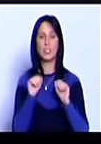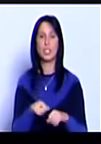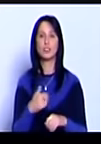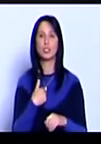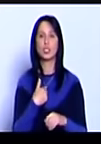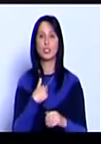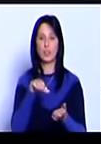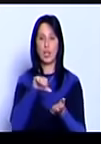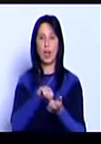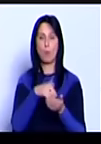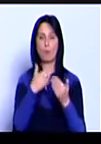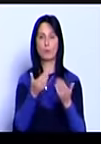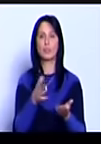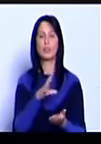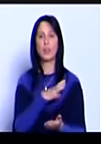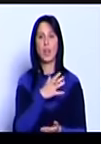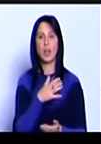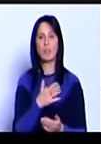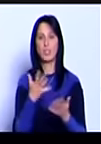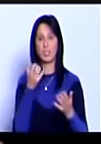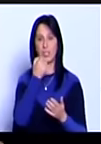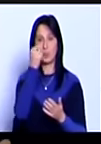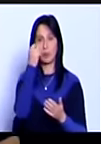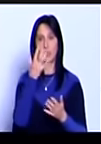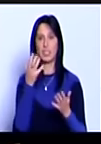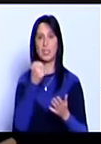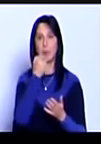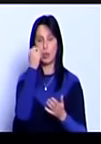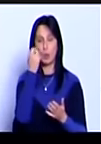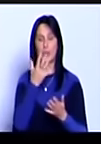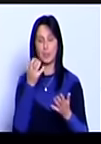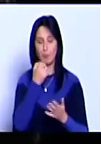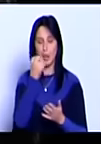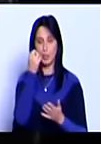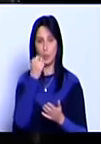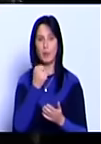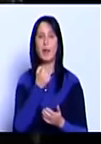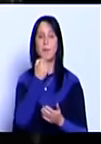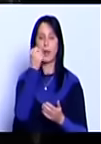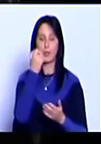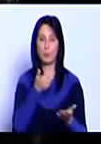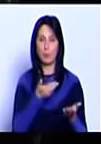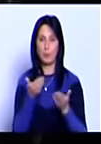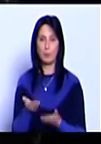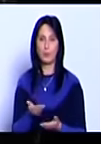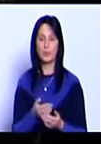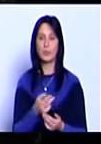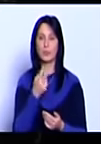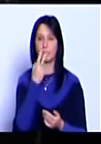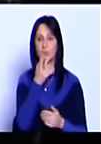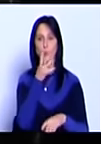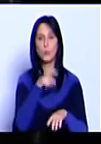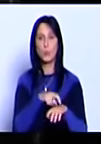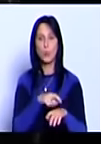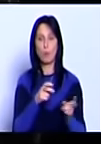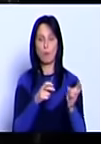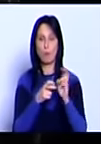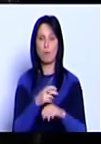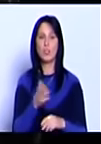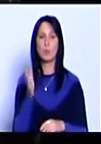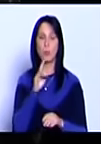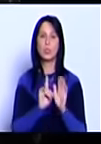ჩვენს გამოჩენილიყავით. დიდი მადლობა, დიდი მადლობა, დიდი მადლობა. მადლობა, რომ გვეწვიეთ, დიდი მადლობა, რომ გამონახეთ ჩვენთვის დრო და